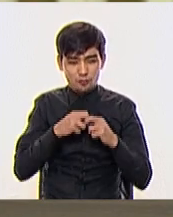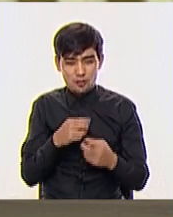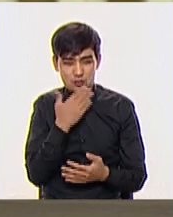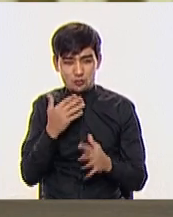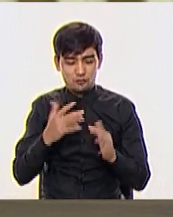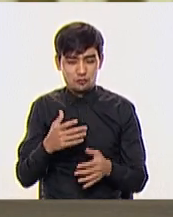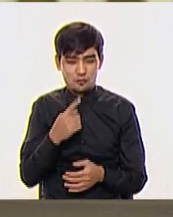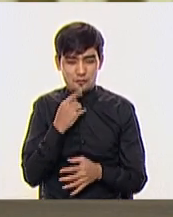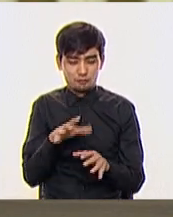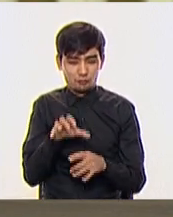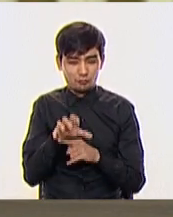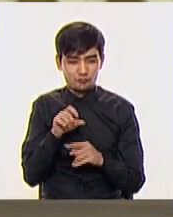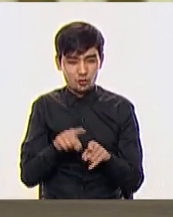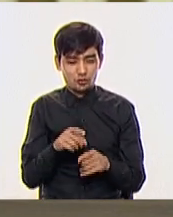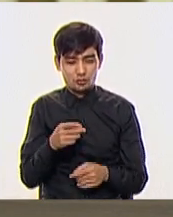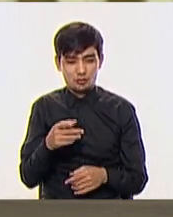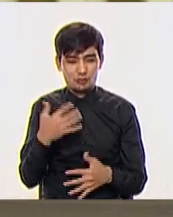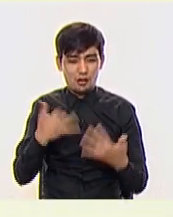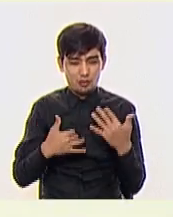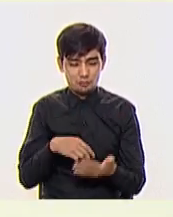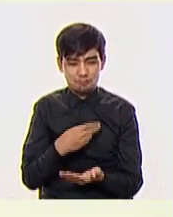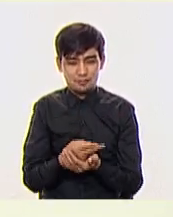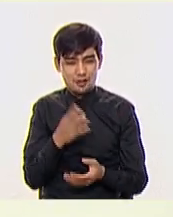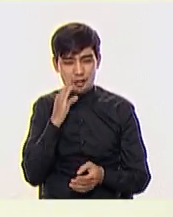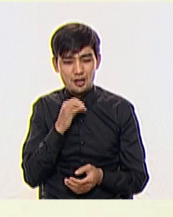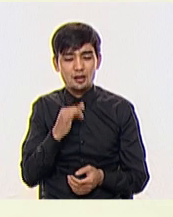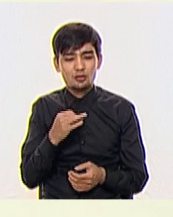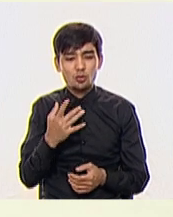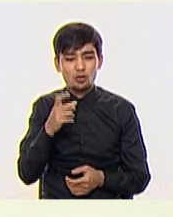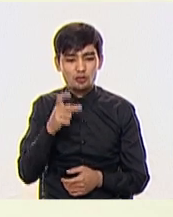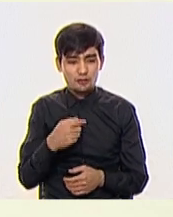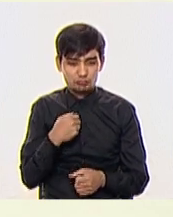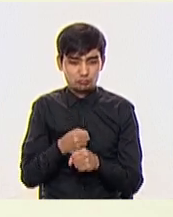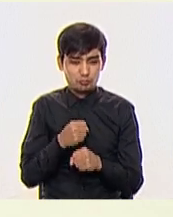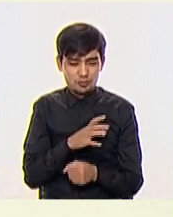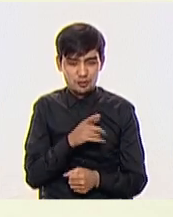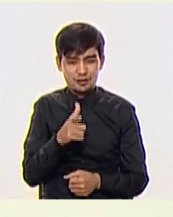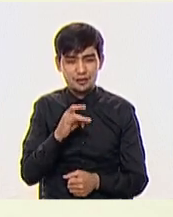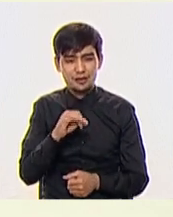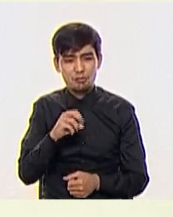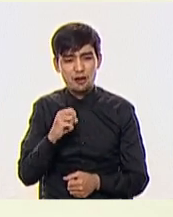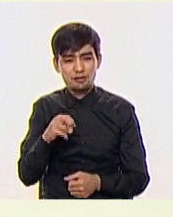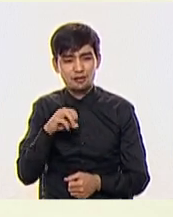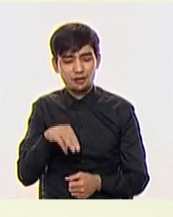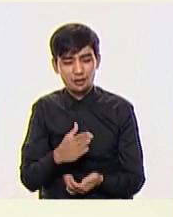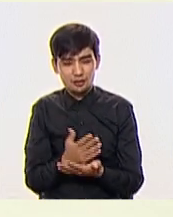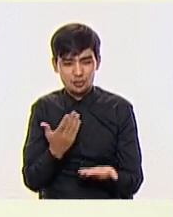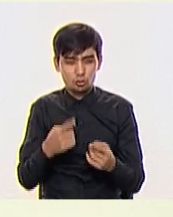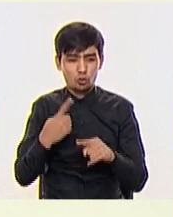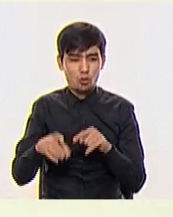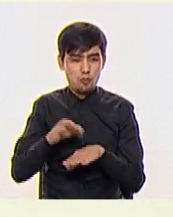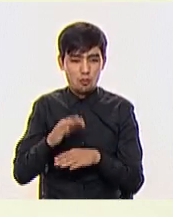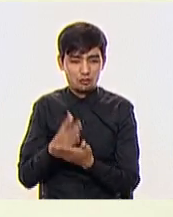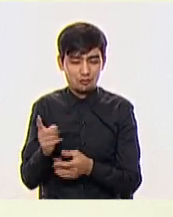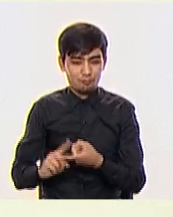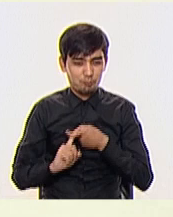ала береді. Ол кісі талып қалып, әлсіре қалуы мүмкін. Қанша адамға қолданды, может, гепатиті бар шығар, может, басқа да аурулар бар шығар